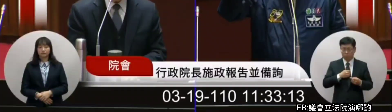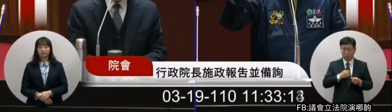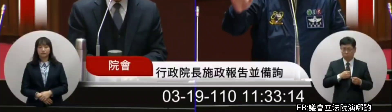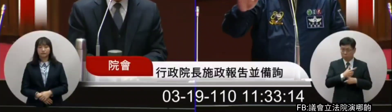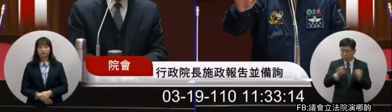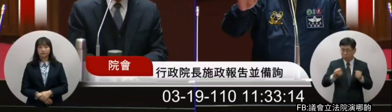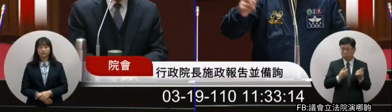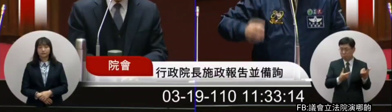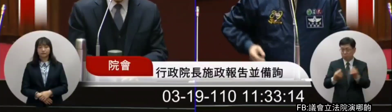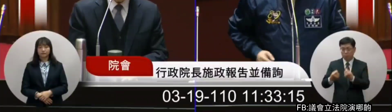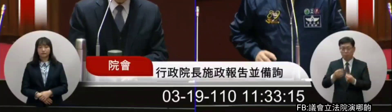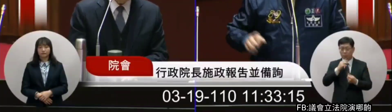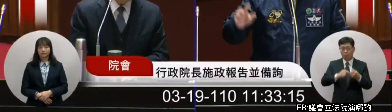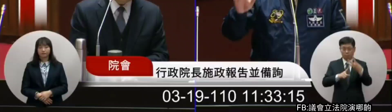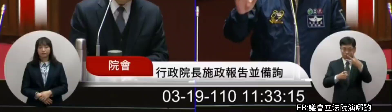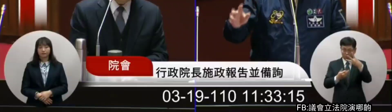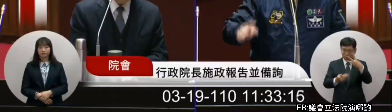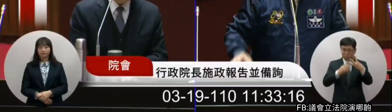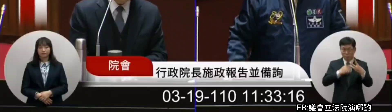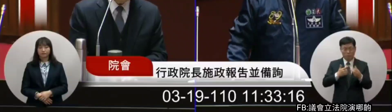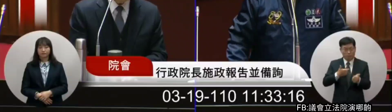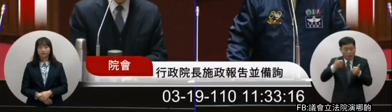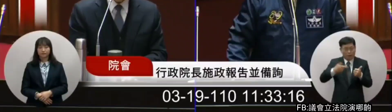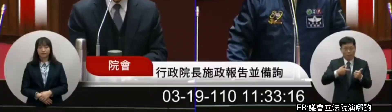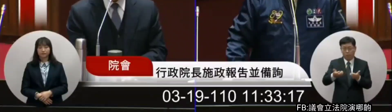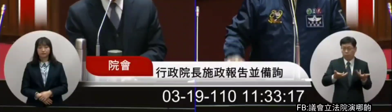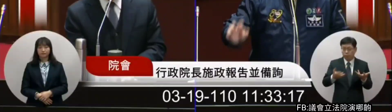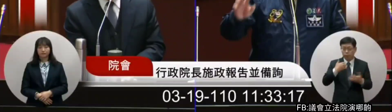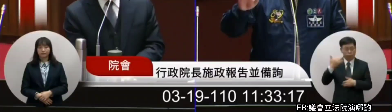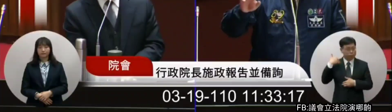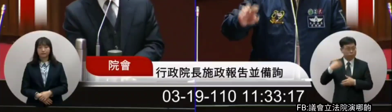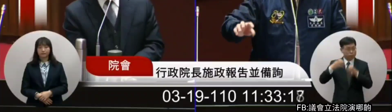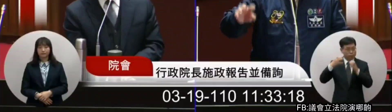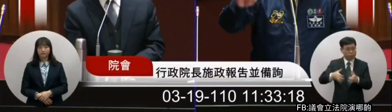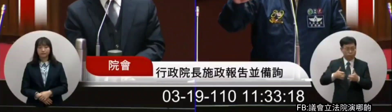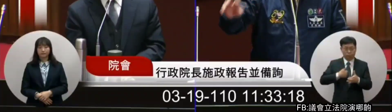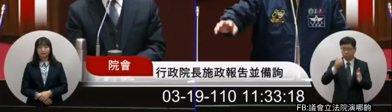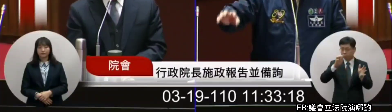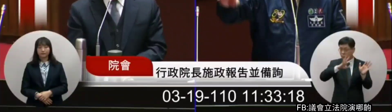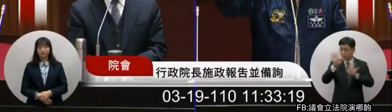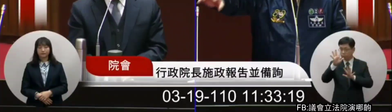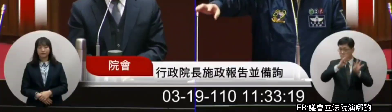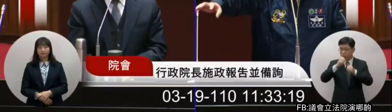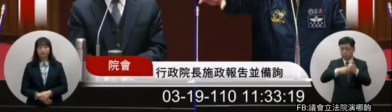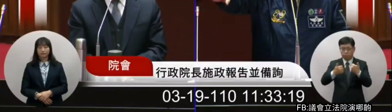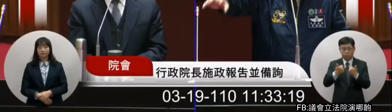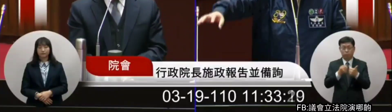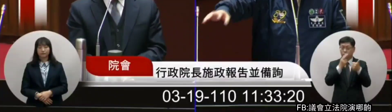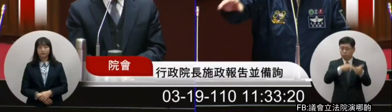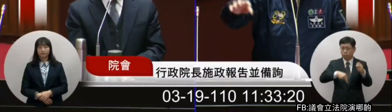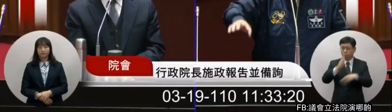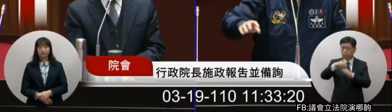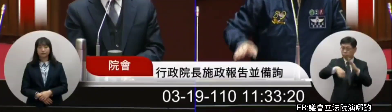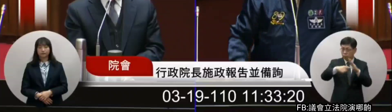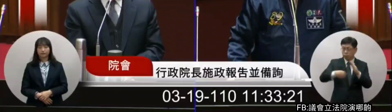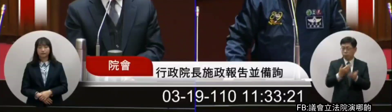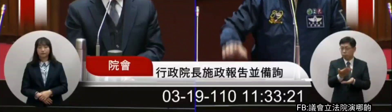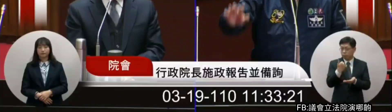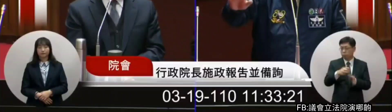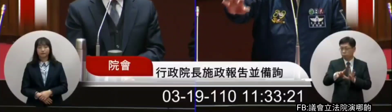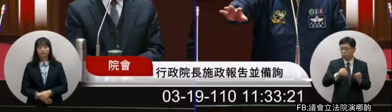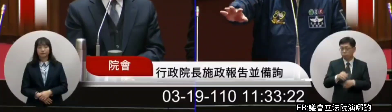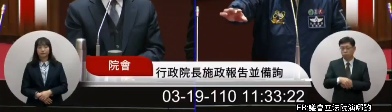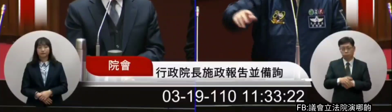以319枪击案那个时候，真相调查委员会在提要求行政部门提供相关的资